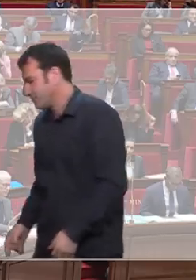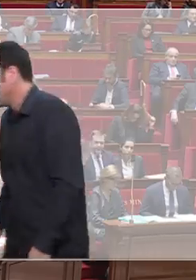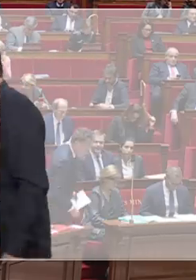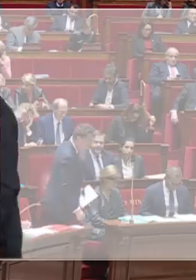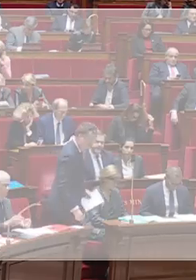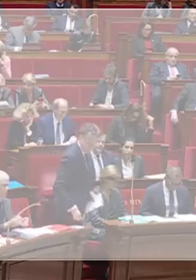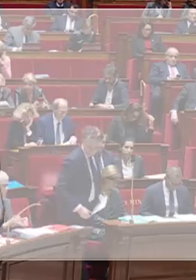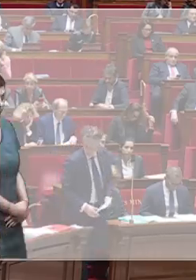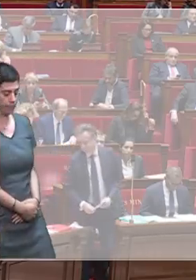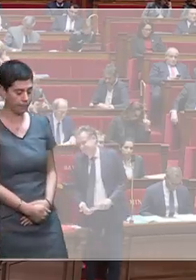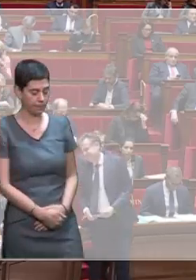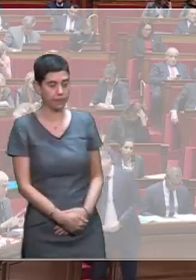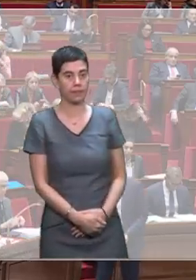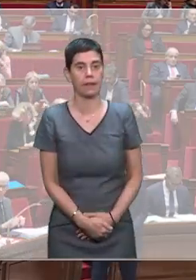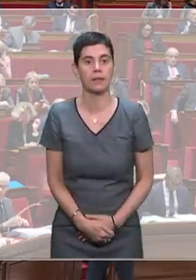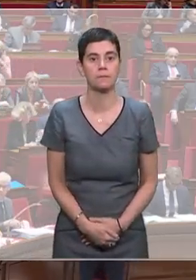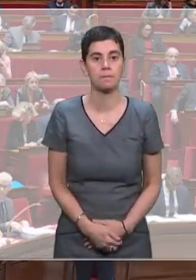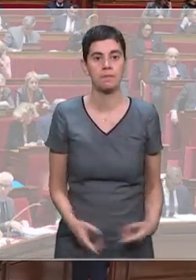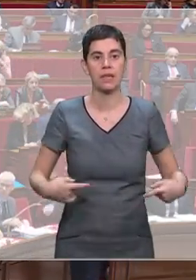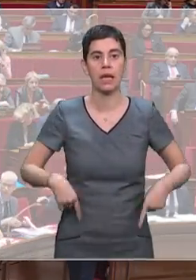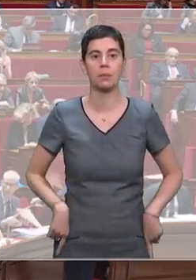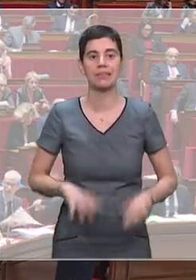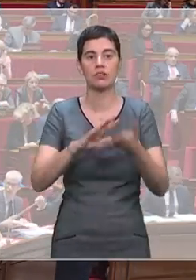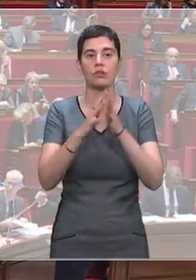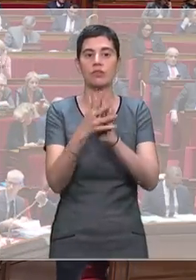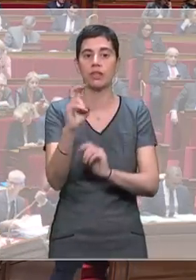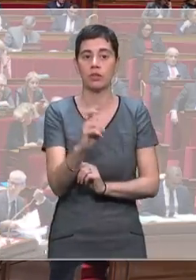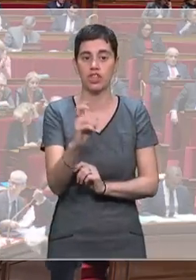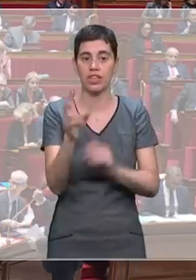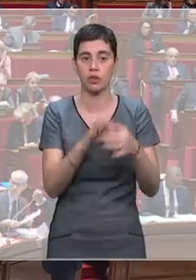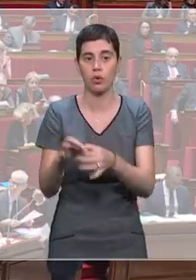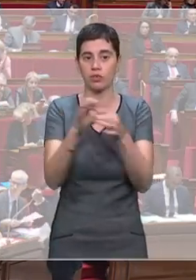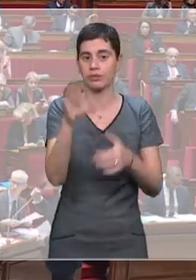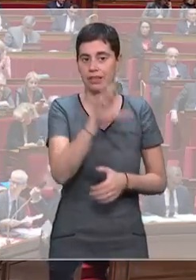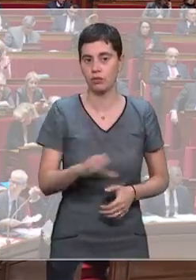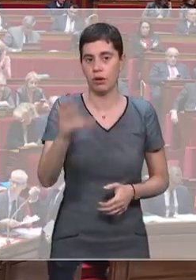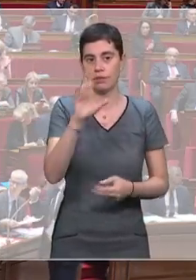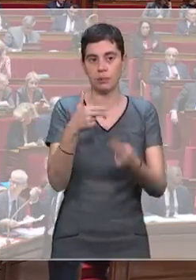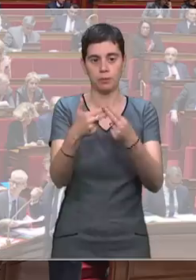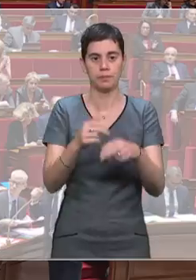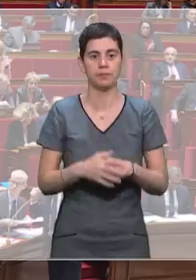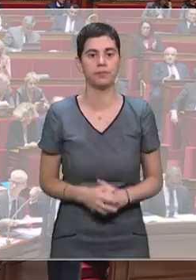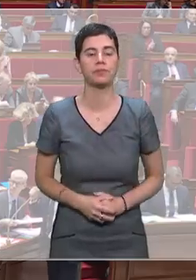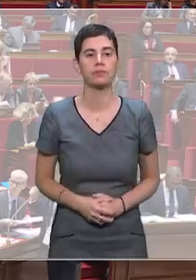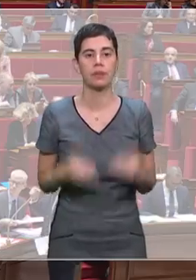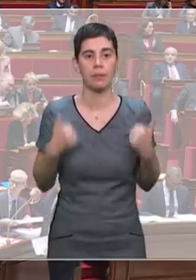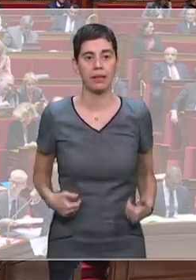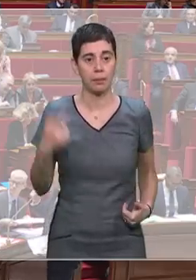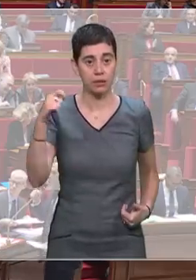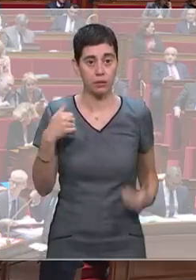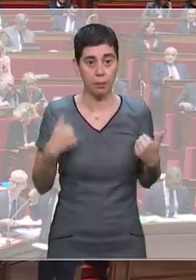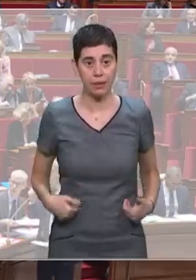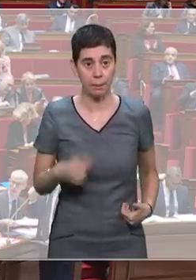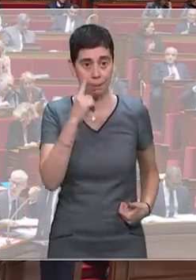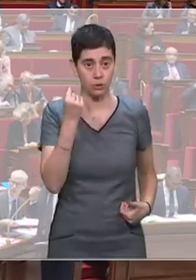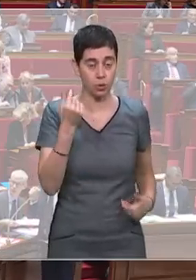monsieur Christophe Béchu, ministre de la Transition écologique et de la Cohésion des territoires. Madame la Présidente, Mesdames et